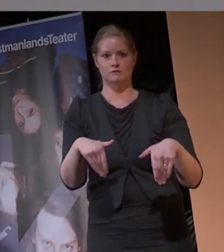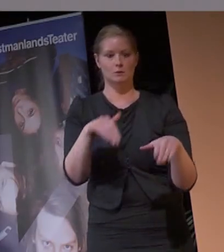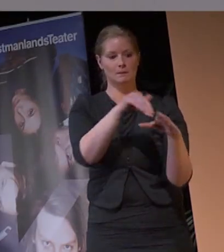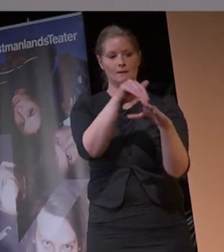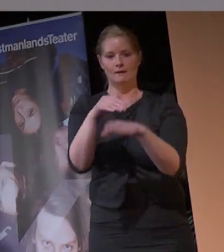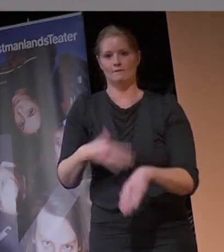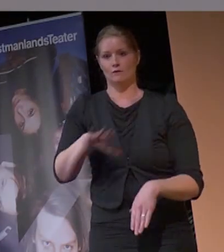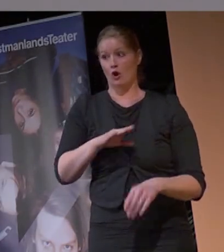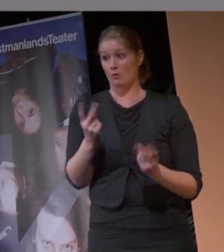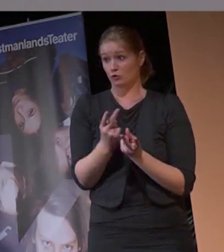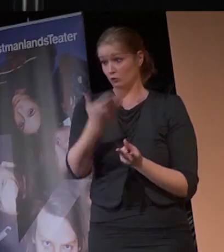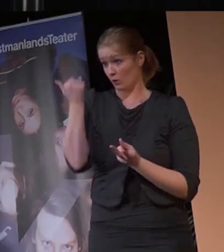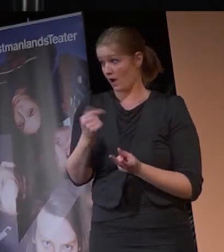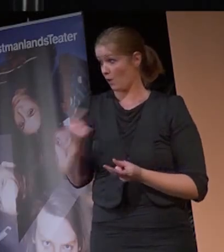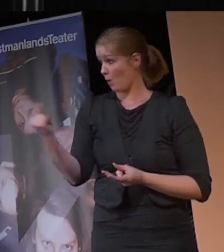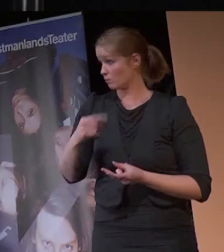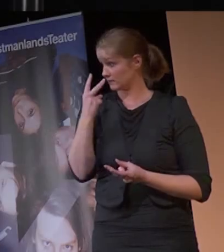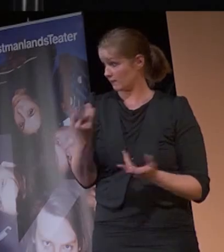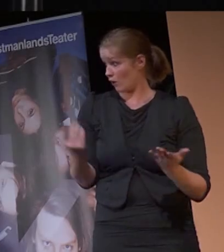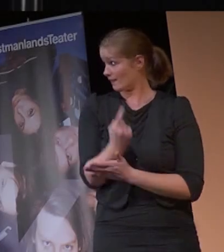bor i kommuner och regioner.